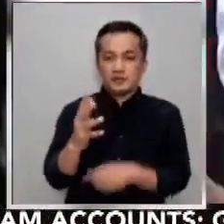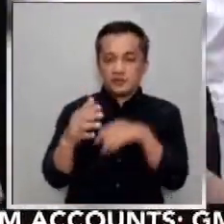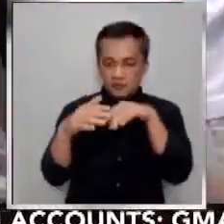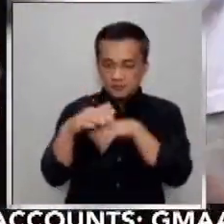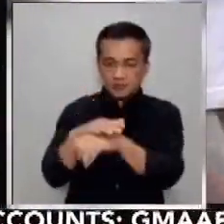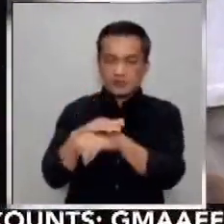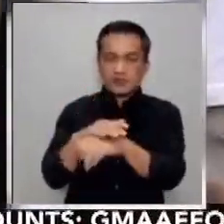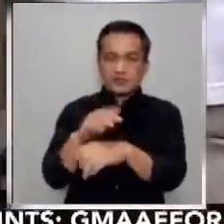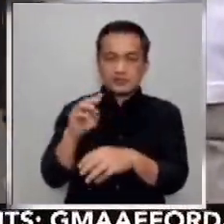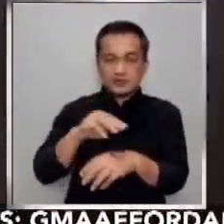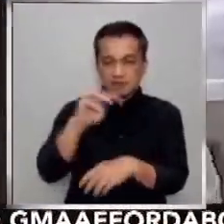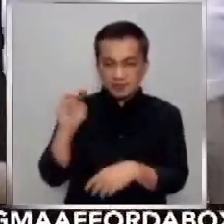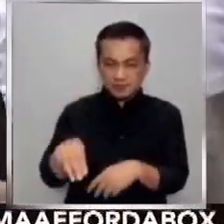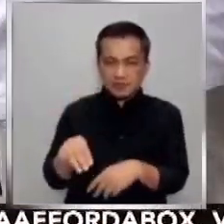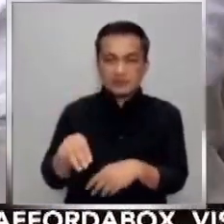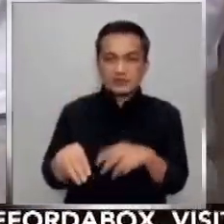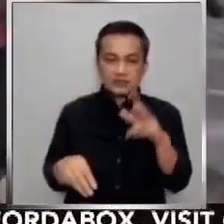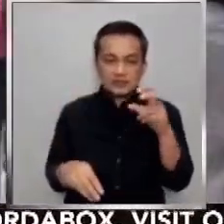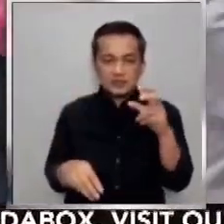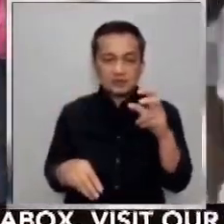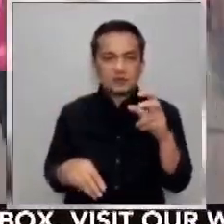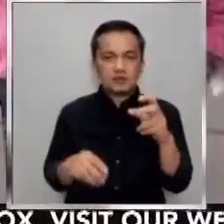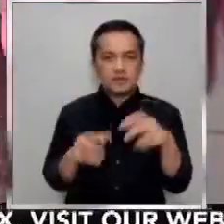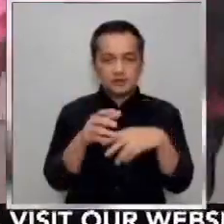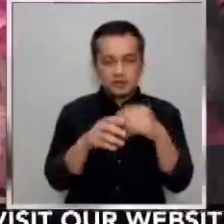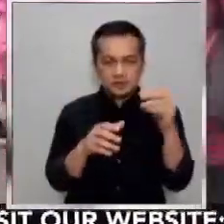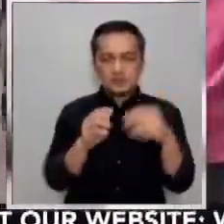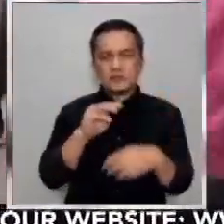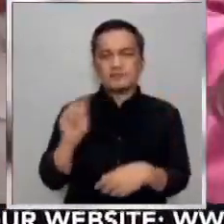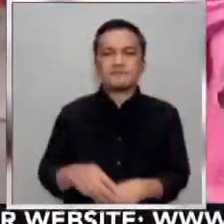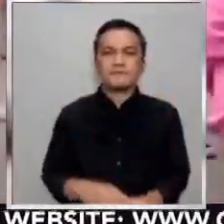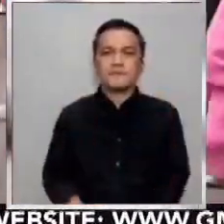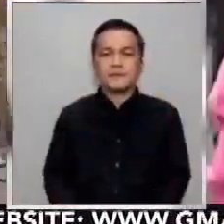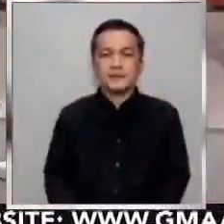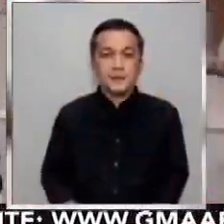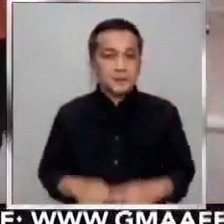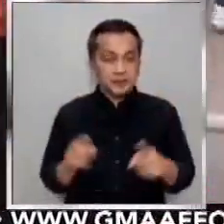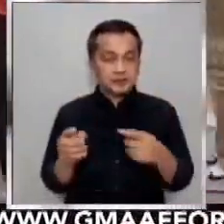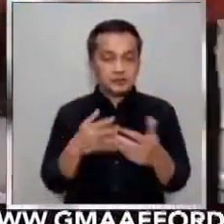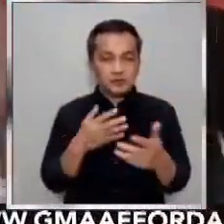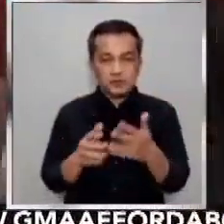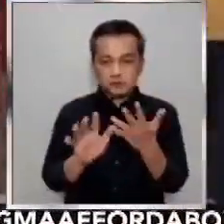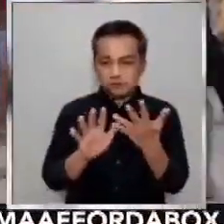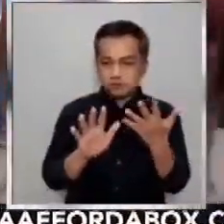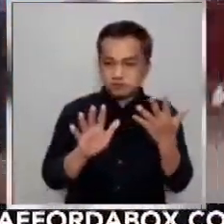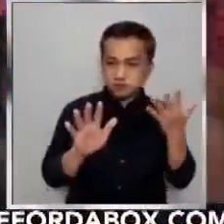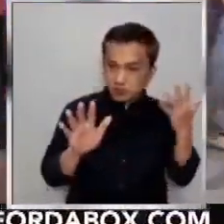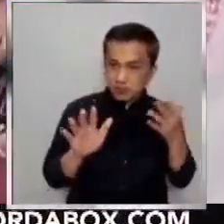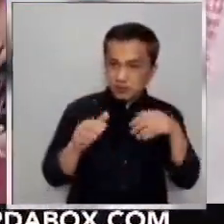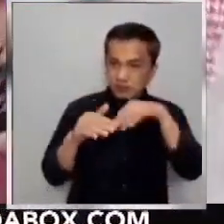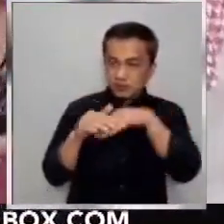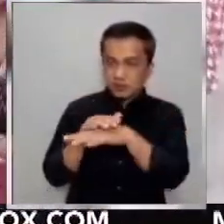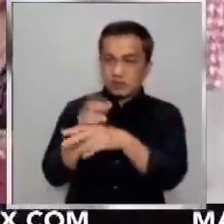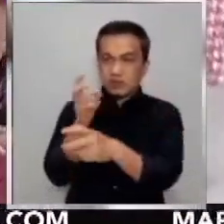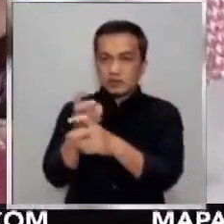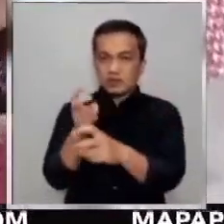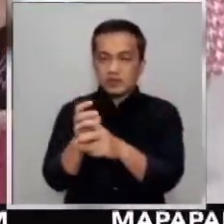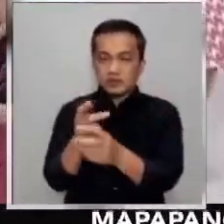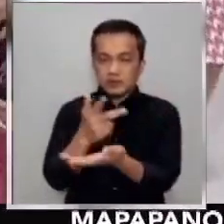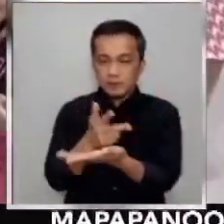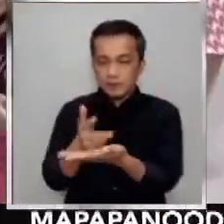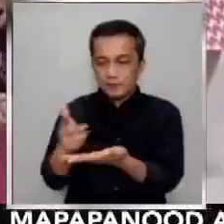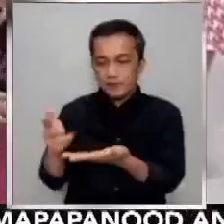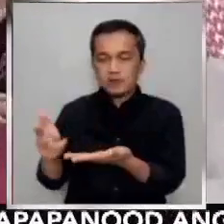taga-Maynila, 300 pesos sa mga taga-labas. Pero kahit mahaba ang pila papasok at pahirapan ng parking, okay lang daw